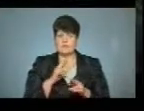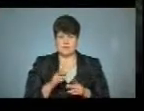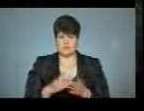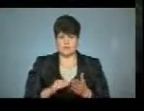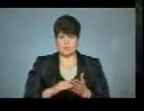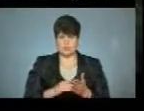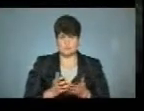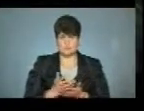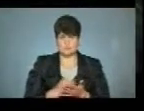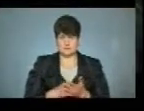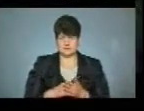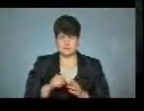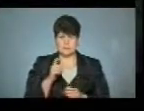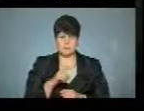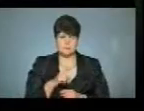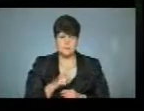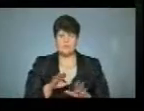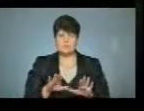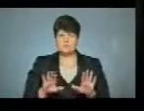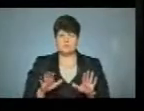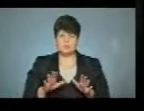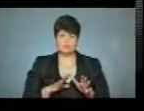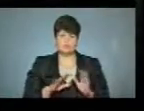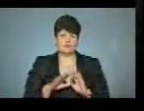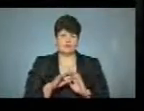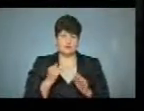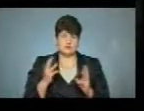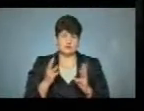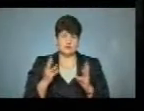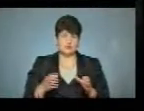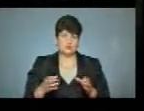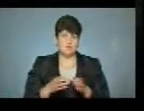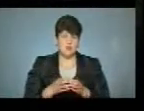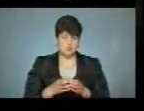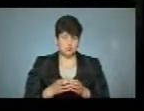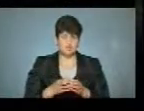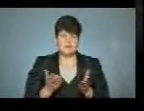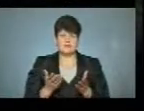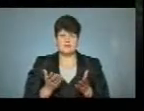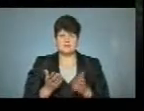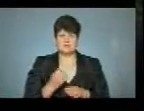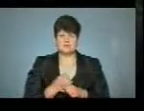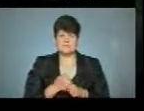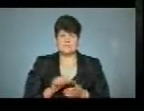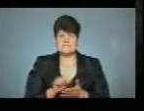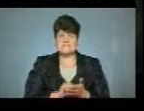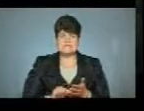пального. По місцю пригоди було викликано пожежну бригаду, яка здійснила